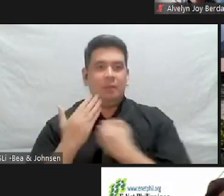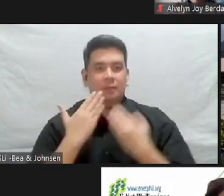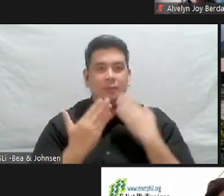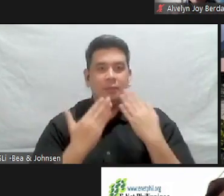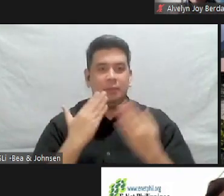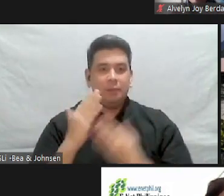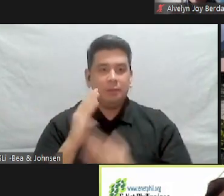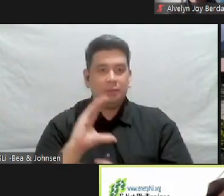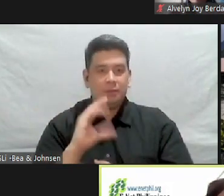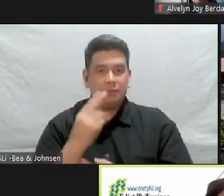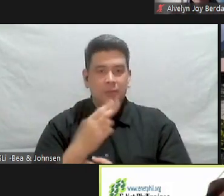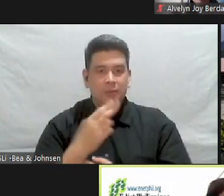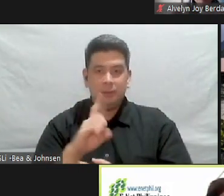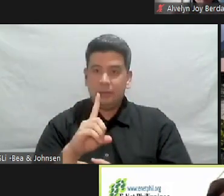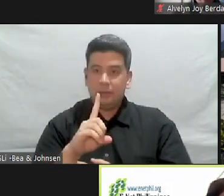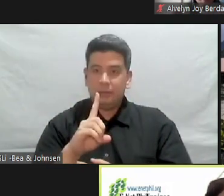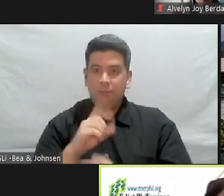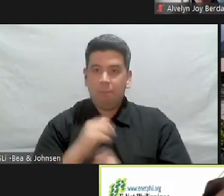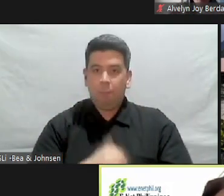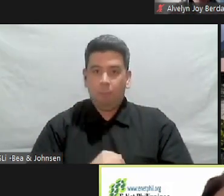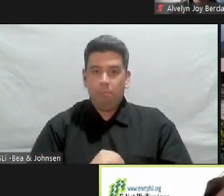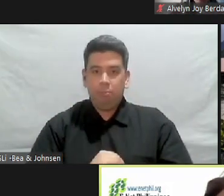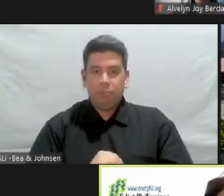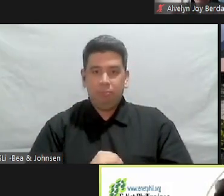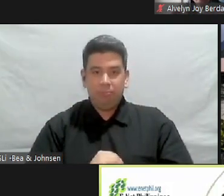At itutuloy ko na magtuturo.